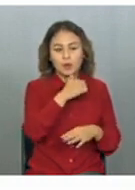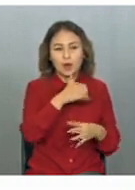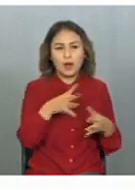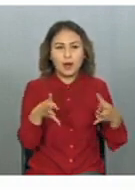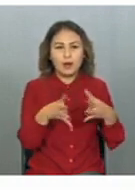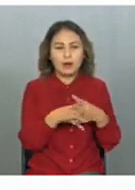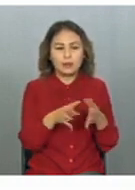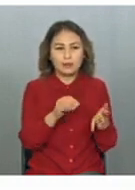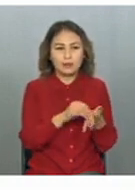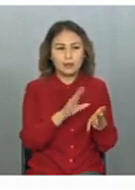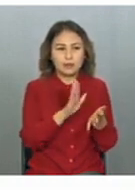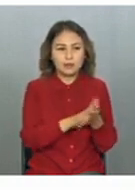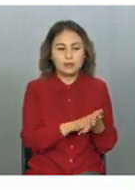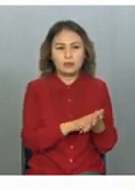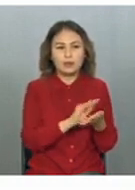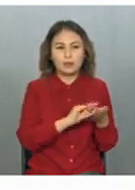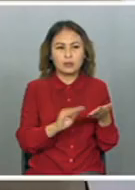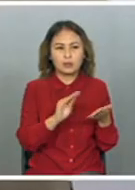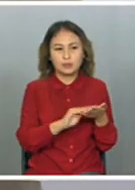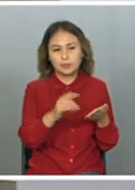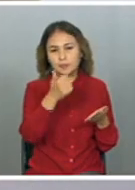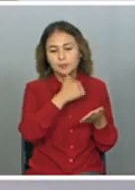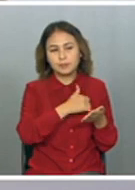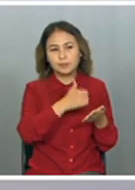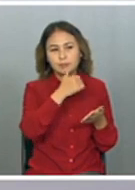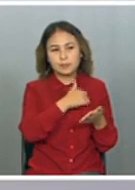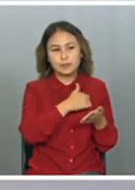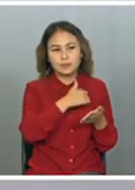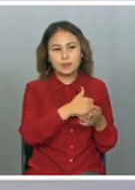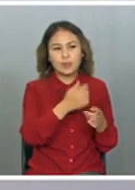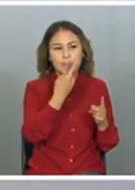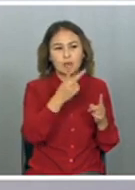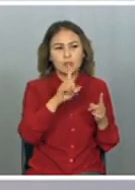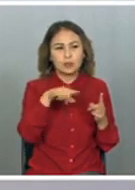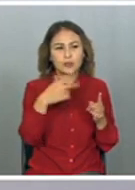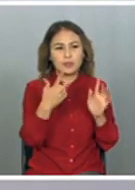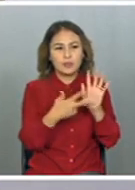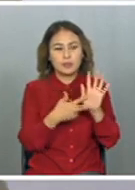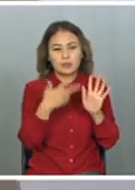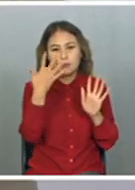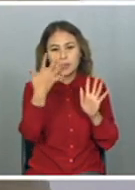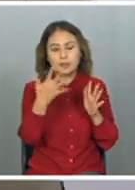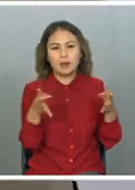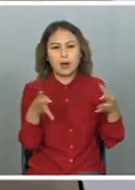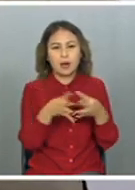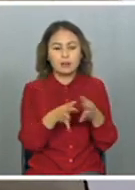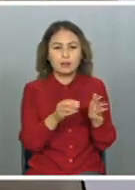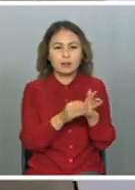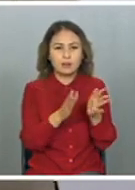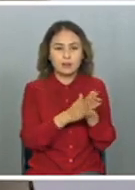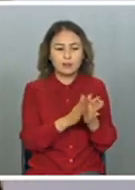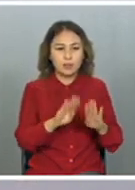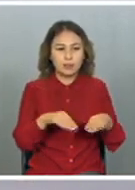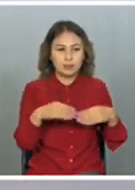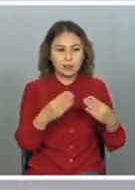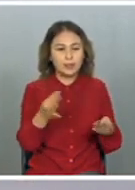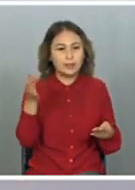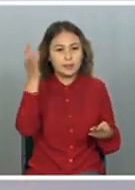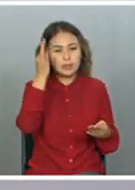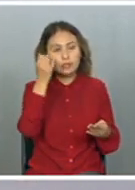санды координаттық сәуледе кескіндеңіз. Бізге 2 бүтін 8'ден 5 аралас саны берілген. Еске